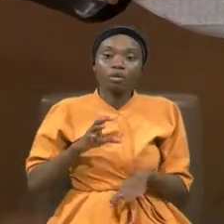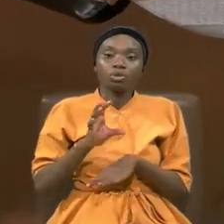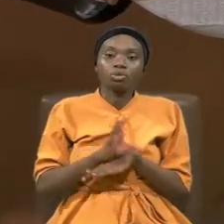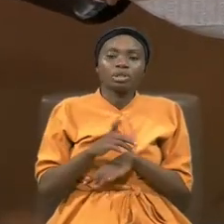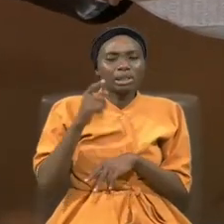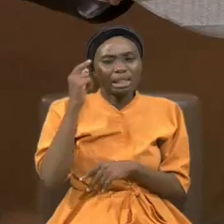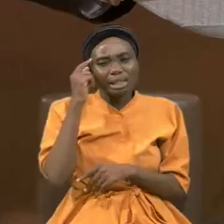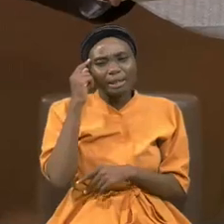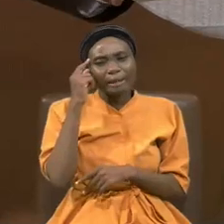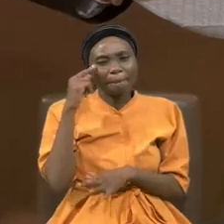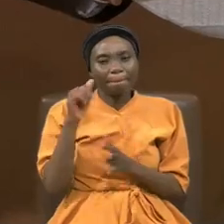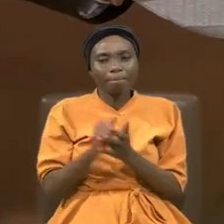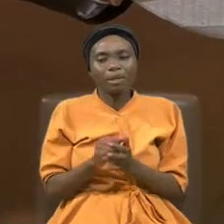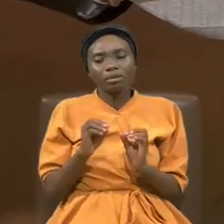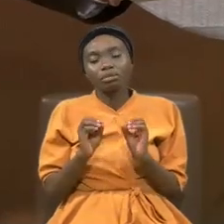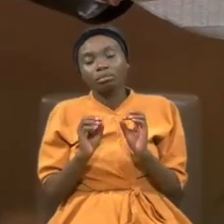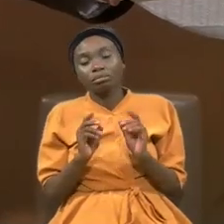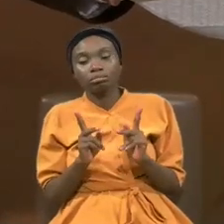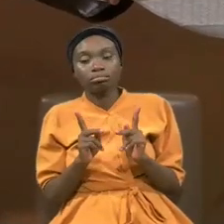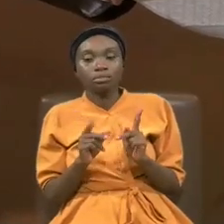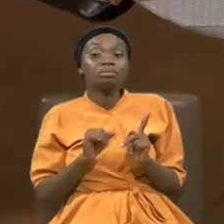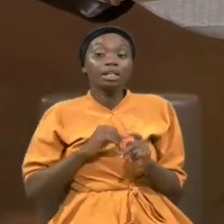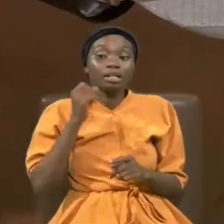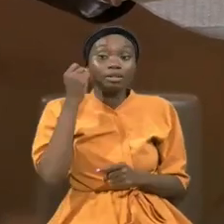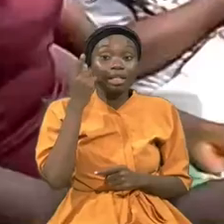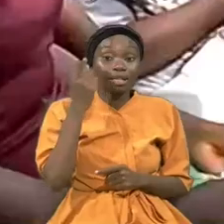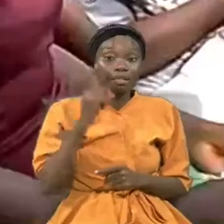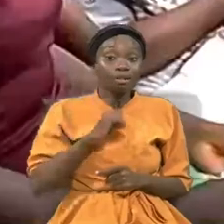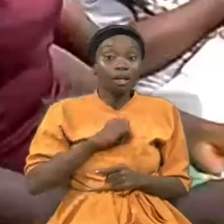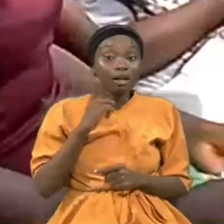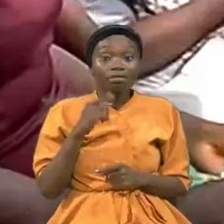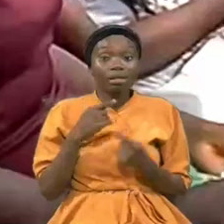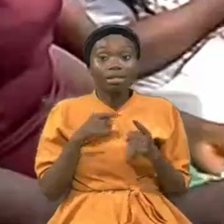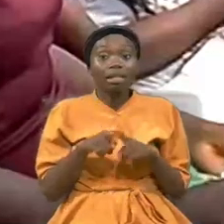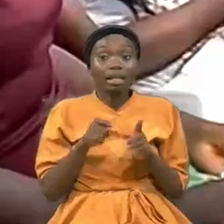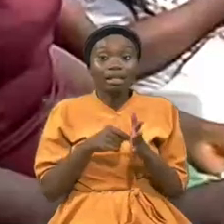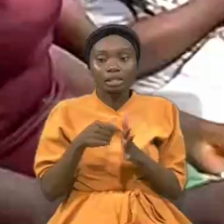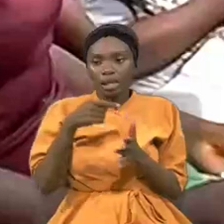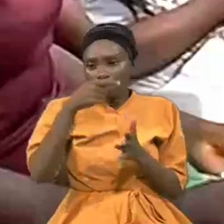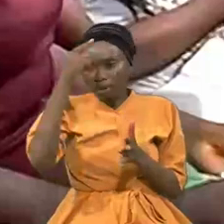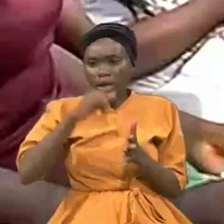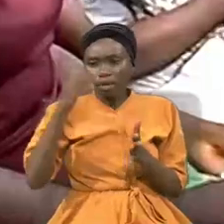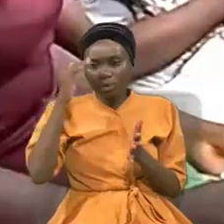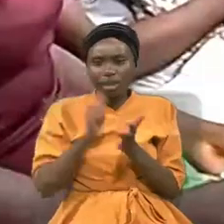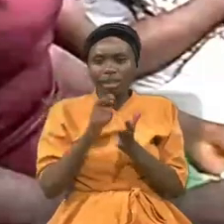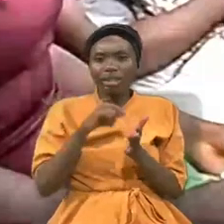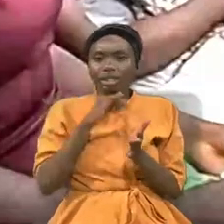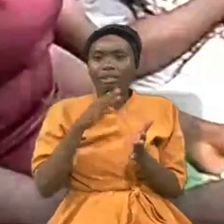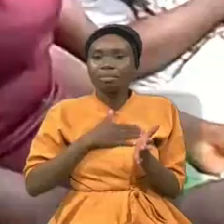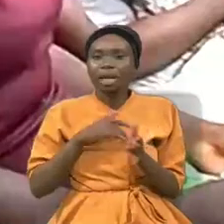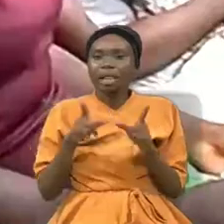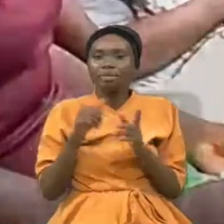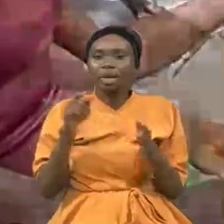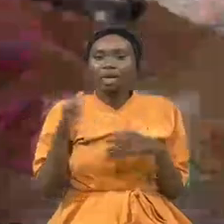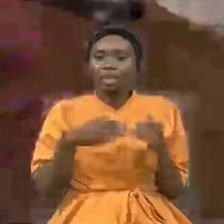aussi, ils ont la mémoire, ils vont penser que d'accord, je comprends, je sais que c'est mon niveau, mais regardez cet